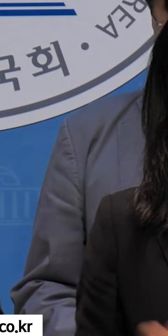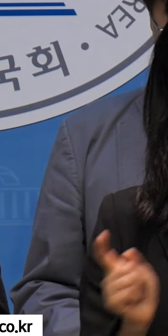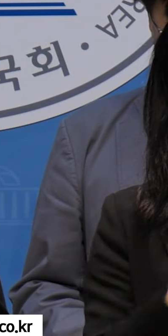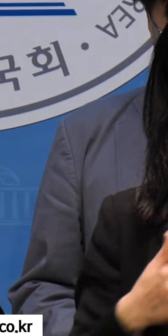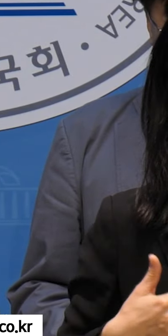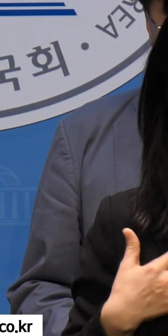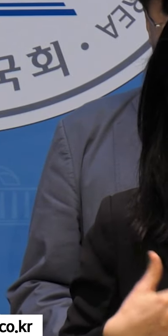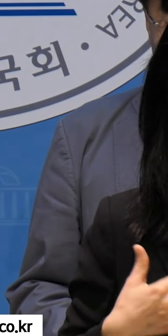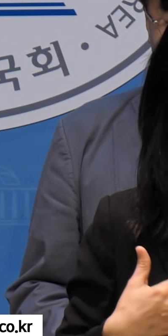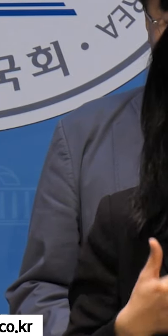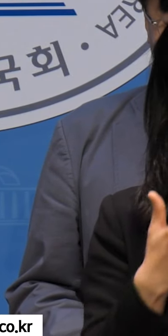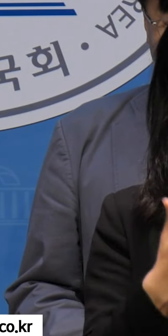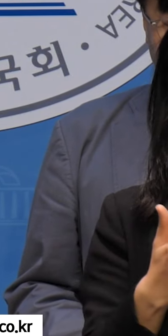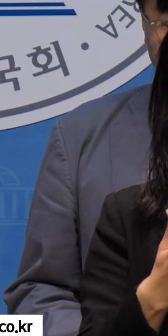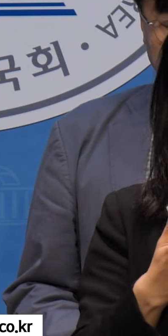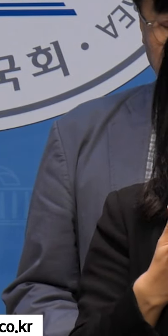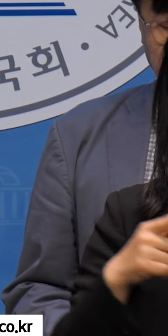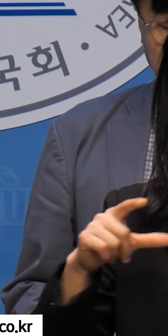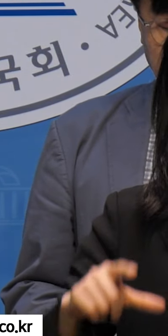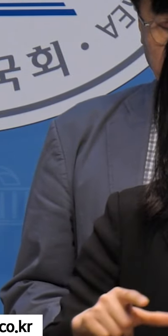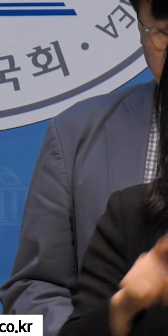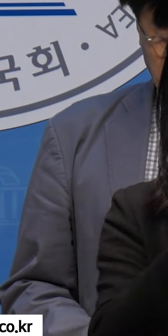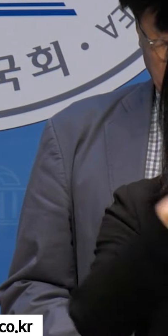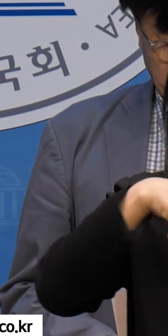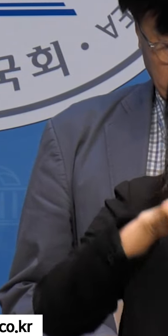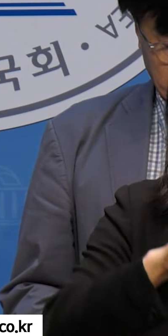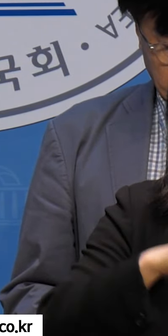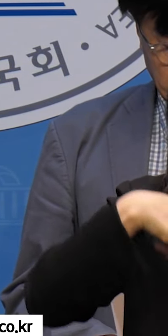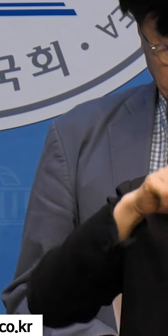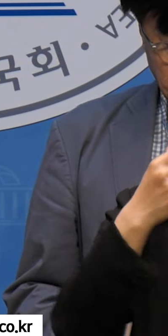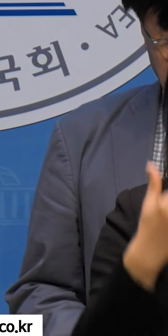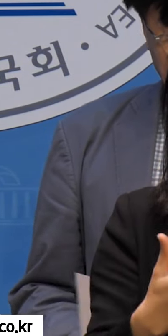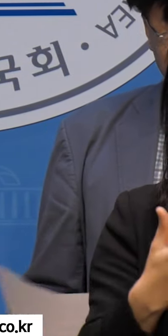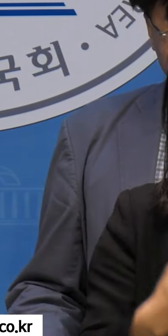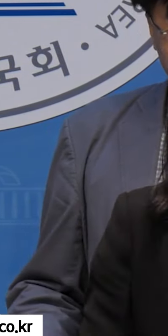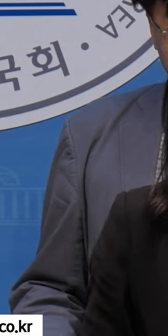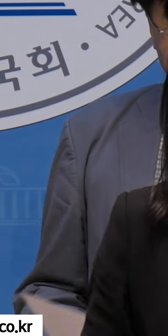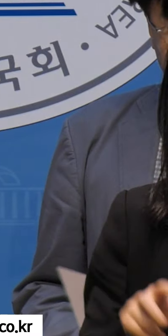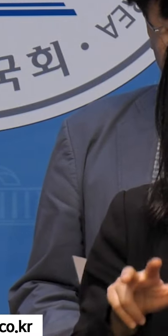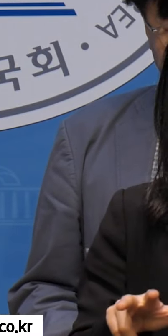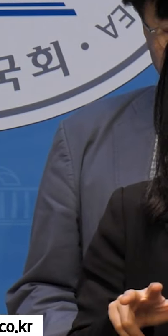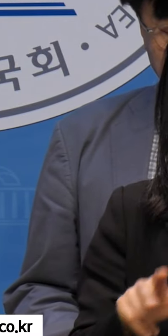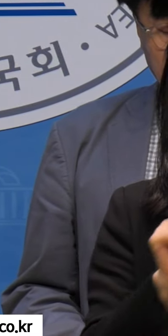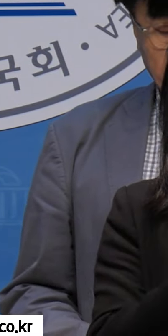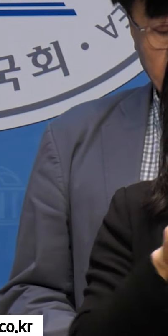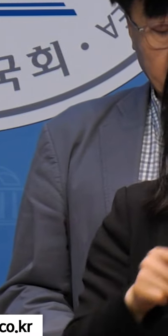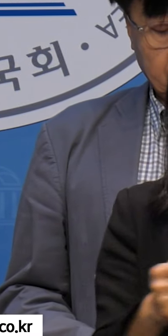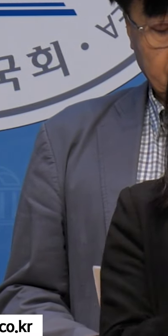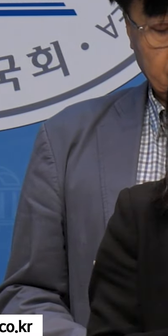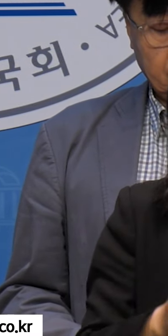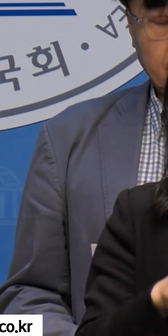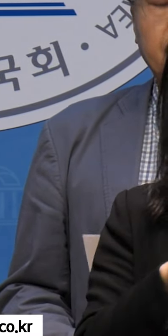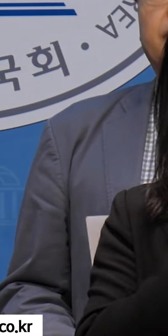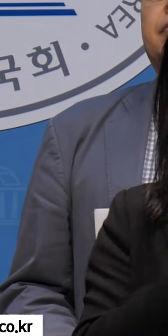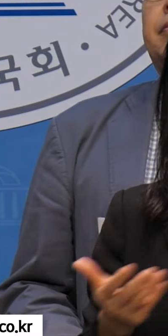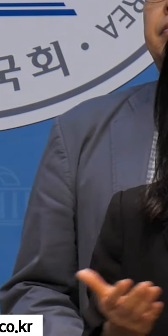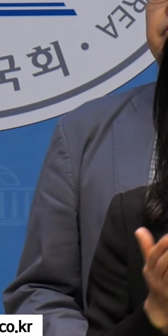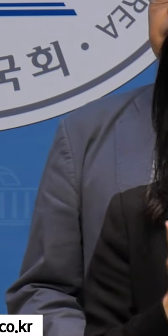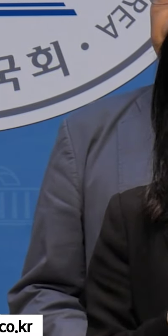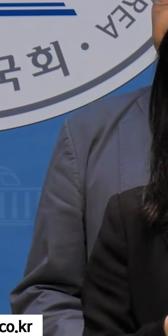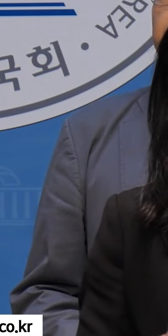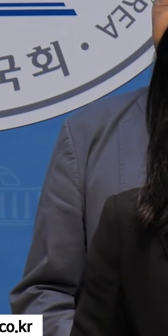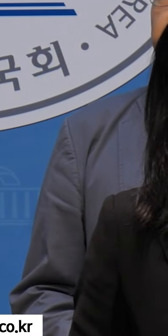네, 반갑습니다. 부산 사학압의 유성근 국회의원입니다. 현재 행정안전위원회 소속으로 있고요.